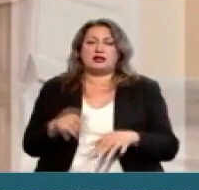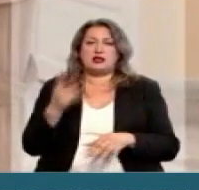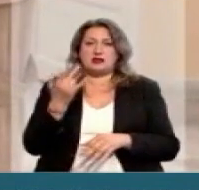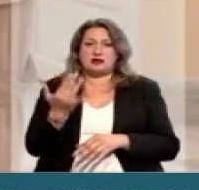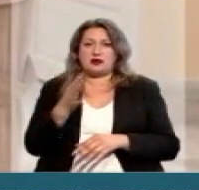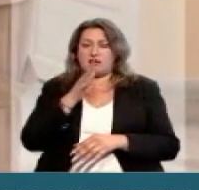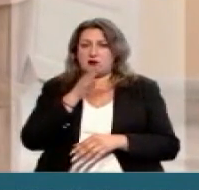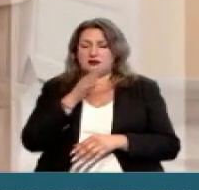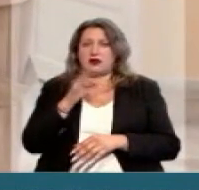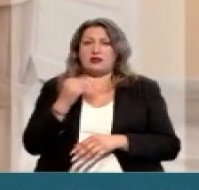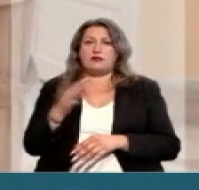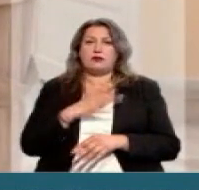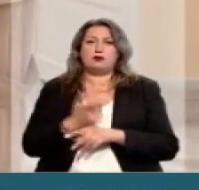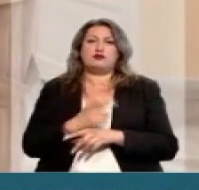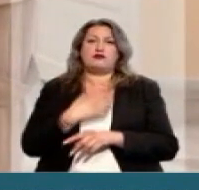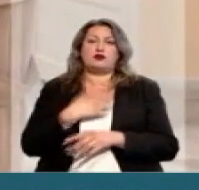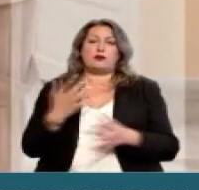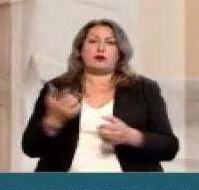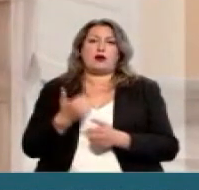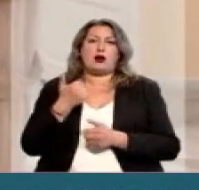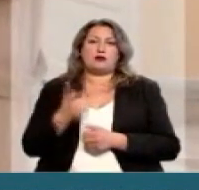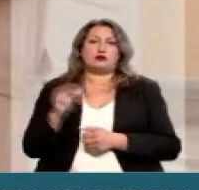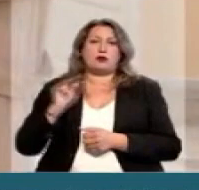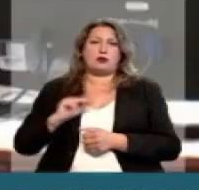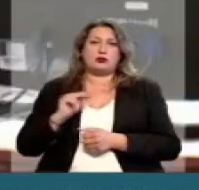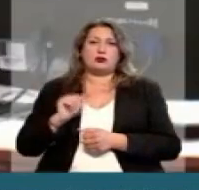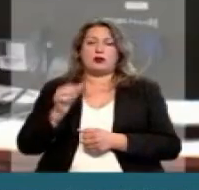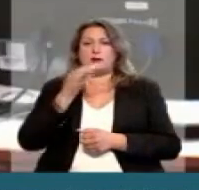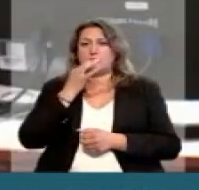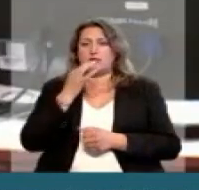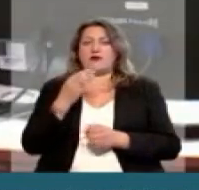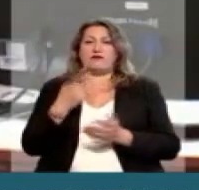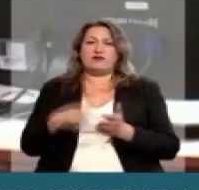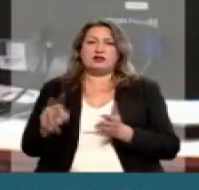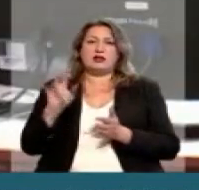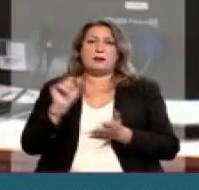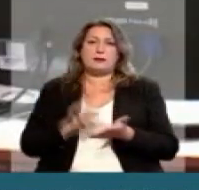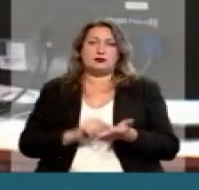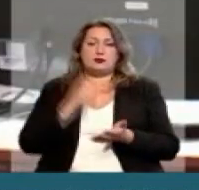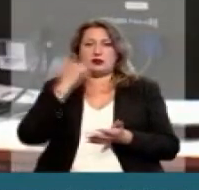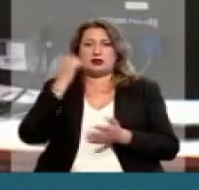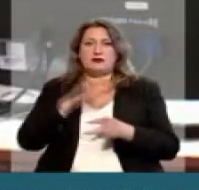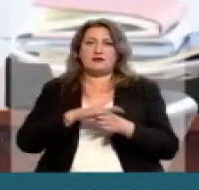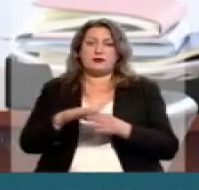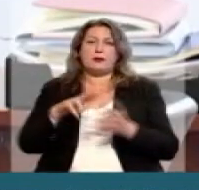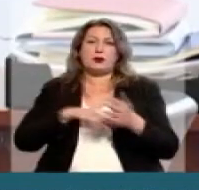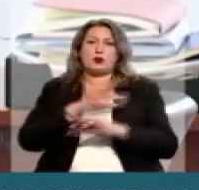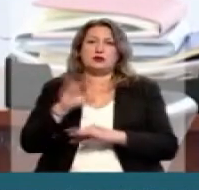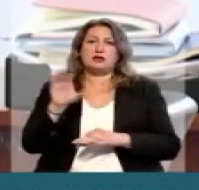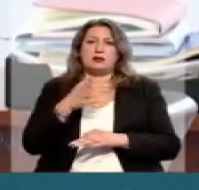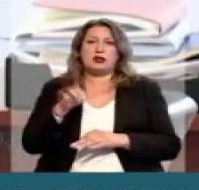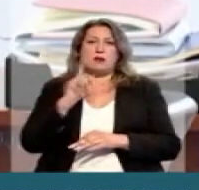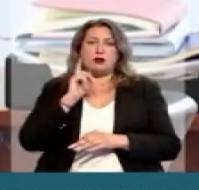ол үшін өте маңызды болды. Күміс жас жобасын жүзеге асырудың арқасында ол мемлекеттік мекемелердің біріне күзетші болып жұмысқа